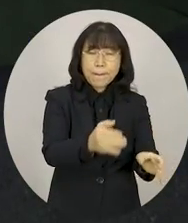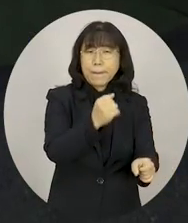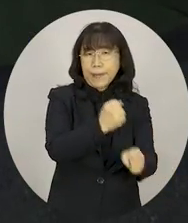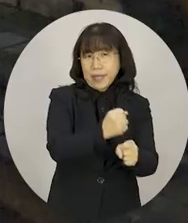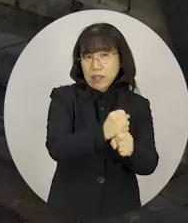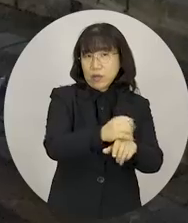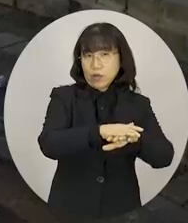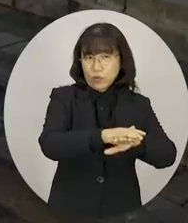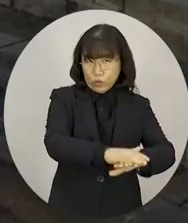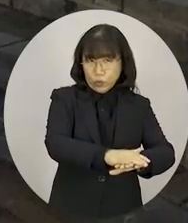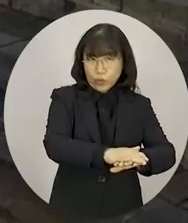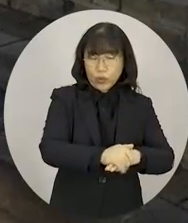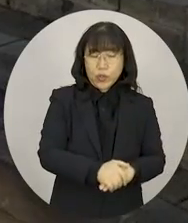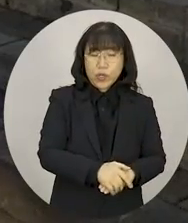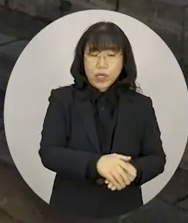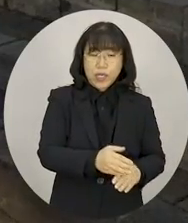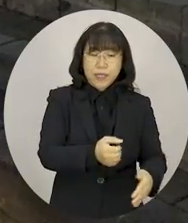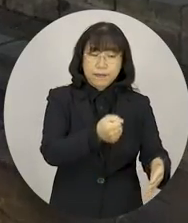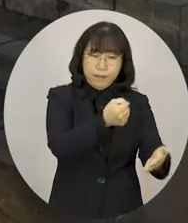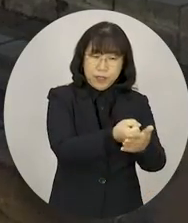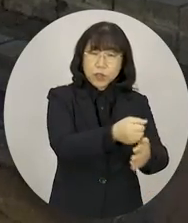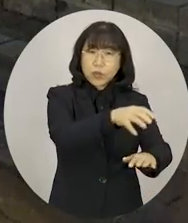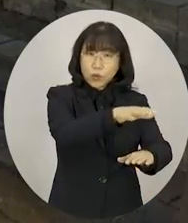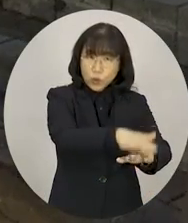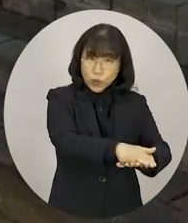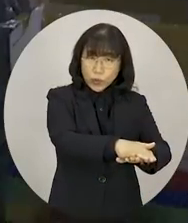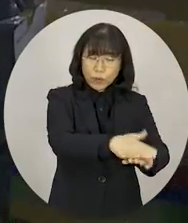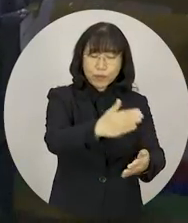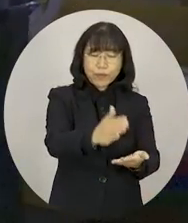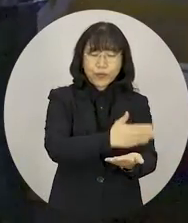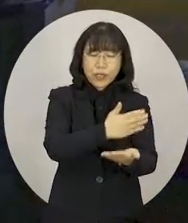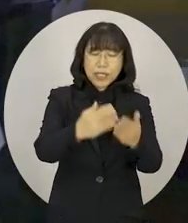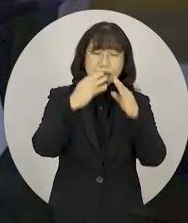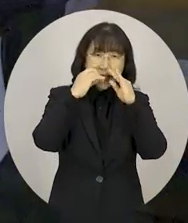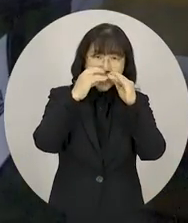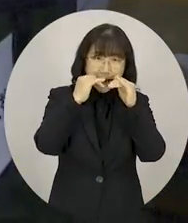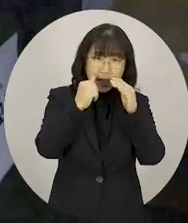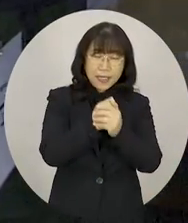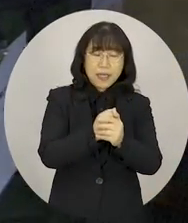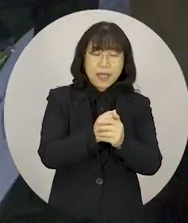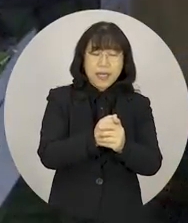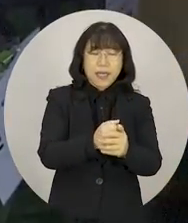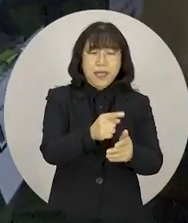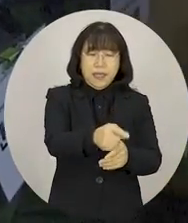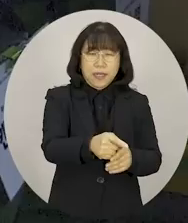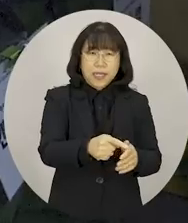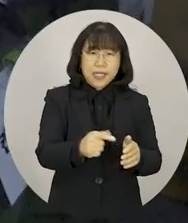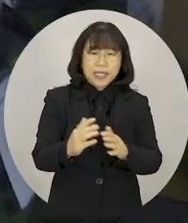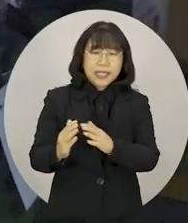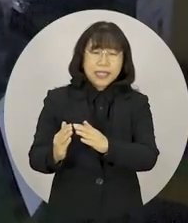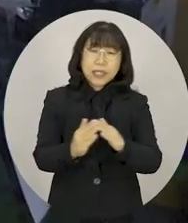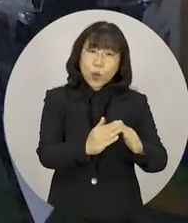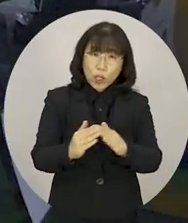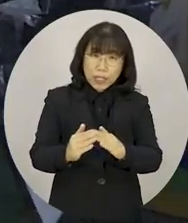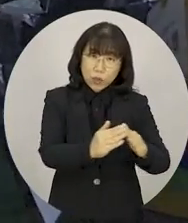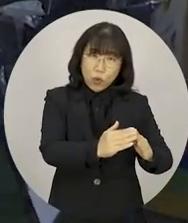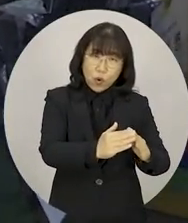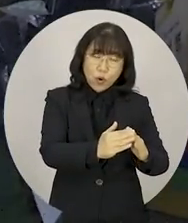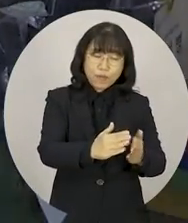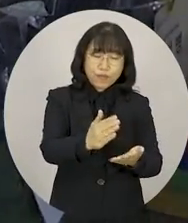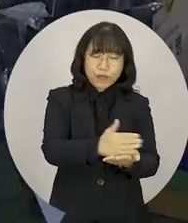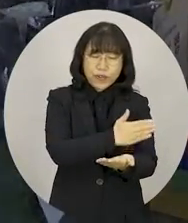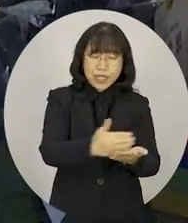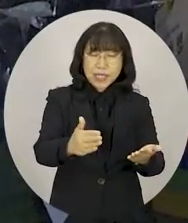재활용 분리수거함을 운영하는 제도로 지정된 장소에 재활용품을 종류별로 나눠 배출 가능한 이동식